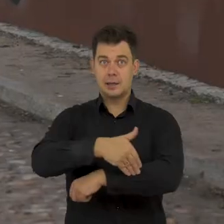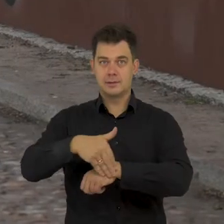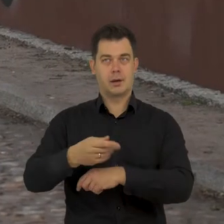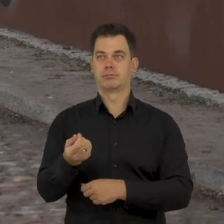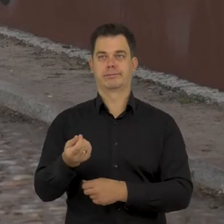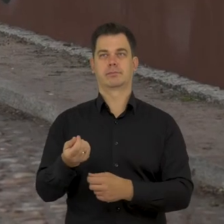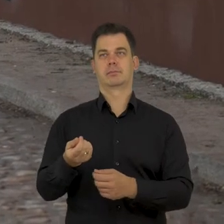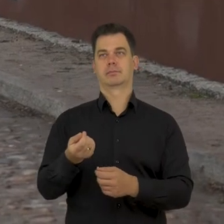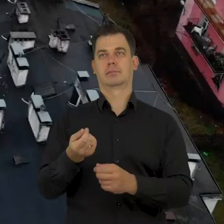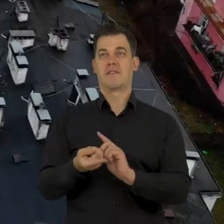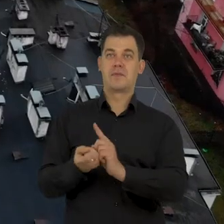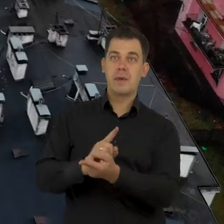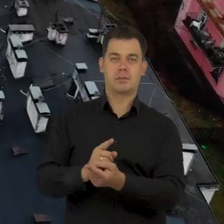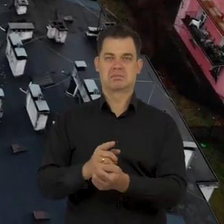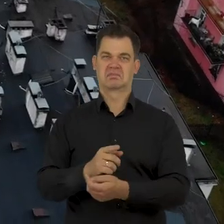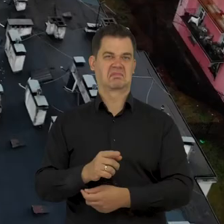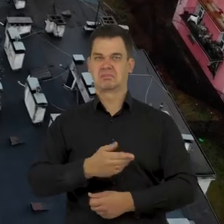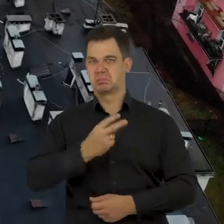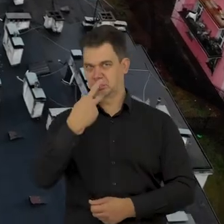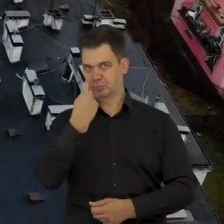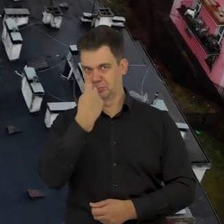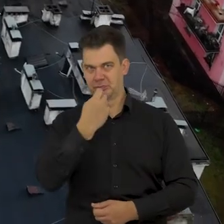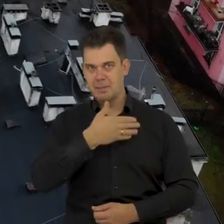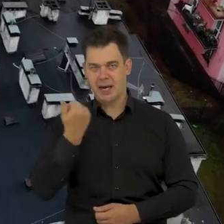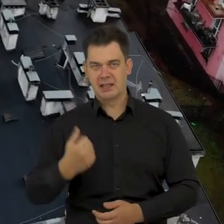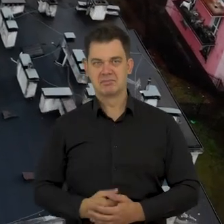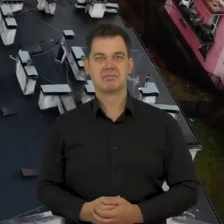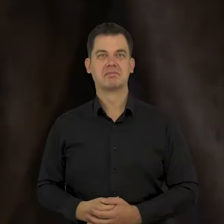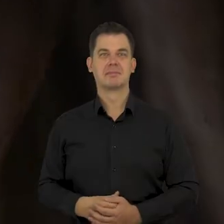nie można było go wymienić na żadną inną walutę.